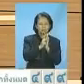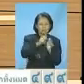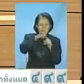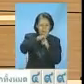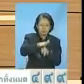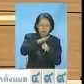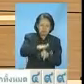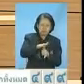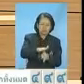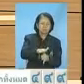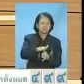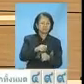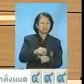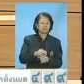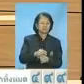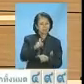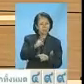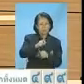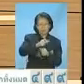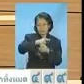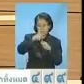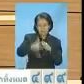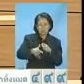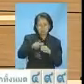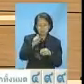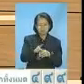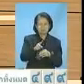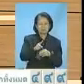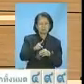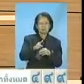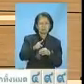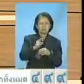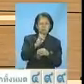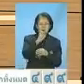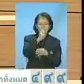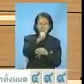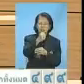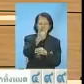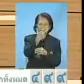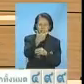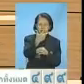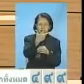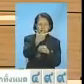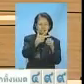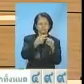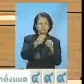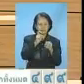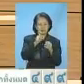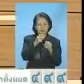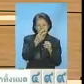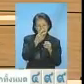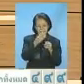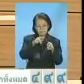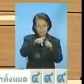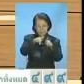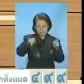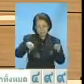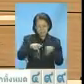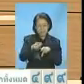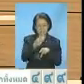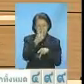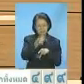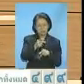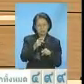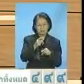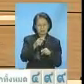เนี่ยต้องยกเลิกทันทีทดลองสัก3พื้นที่เนี่ยท่านจะเห็นว่าสิ่งที่ผมพูดเป็นจริ